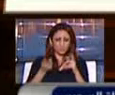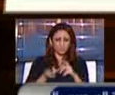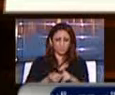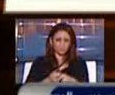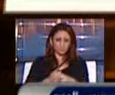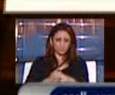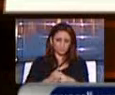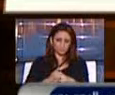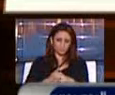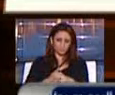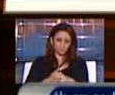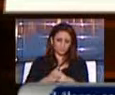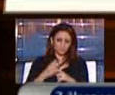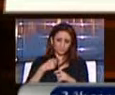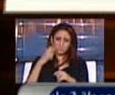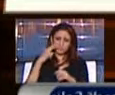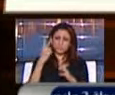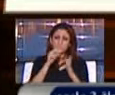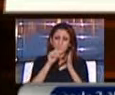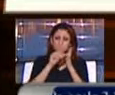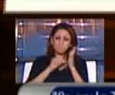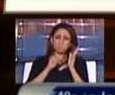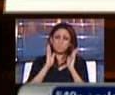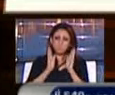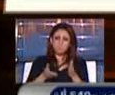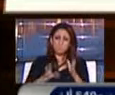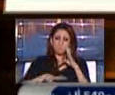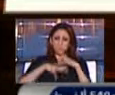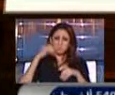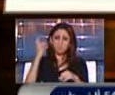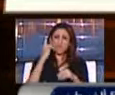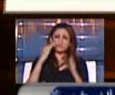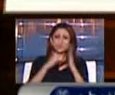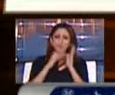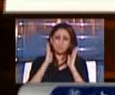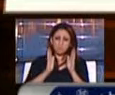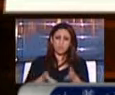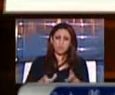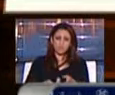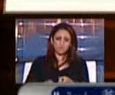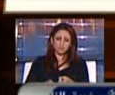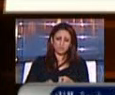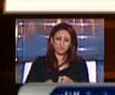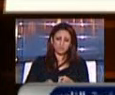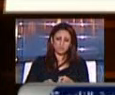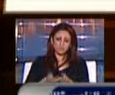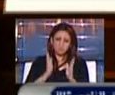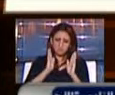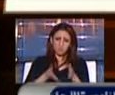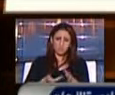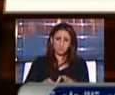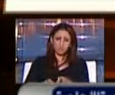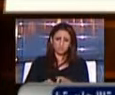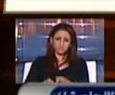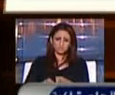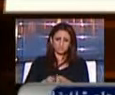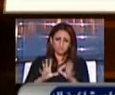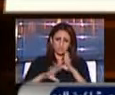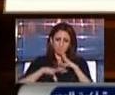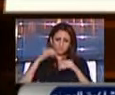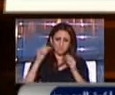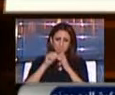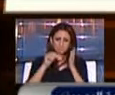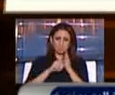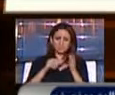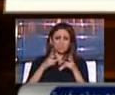لحضرتك ان ممكن الدستور يخلص في خلال 10 ايام وكل المآسات دي الكلام هذا او المندبه